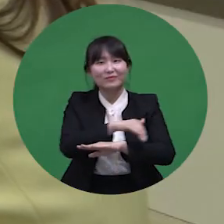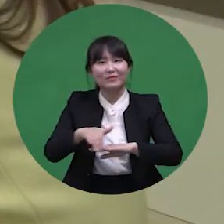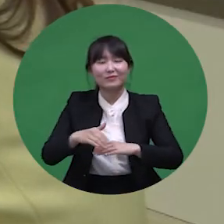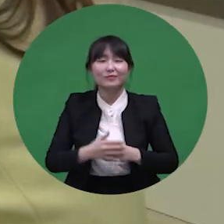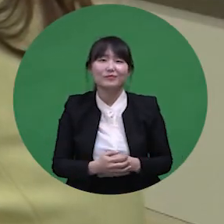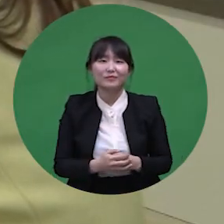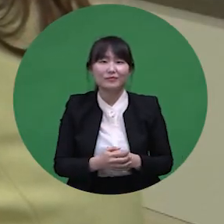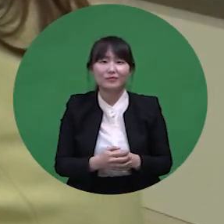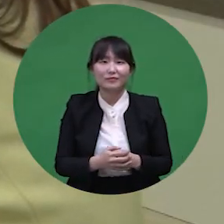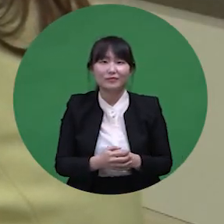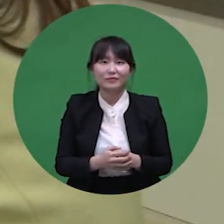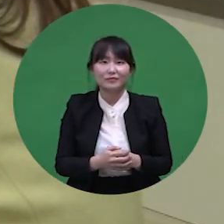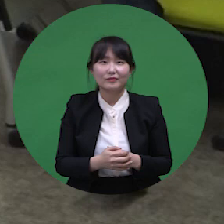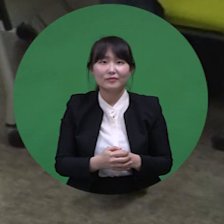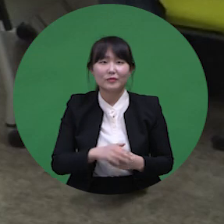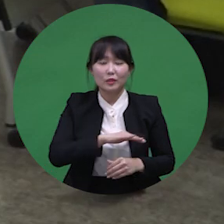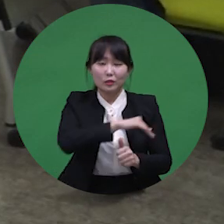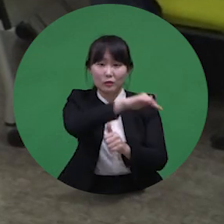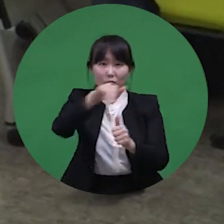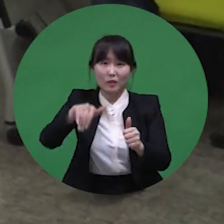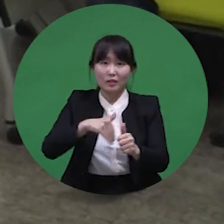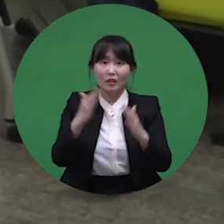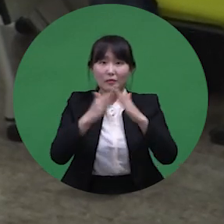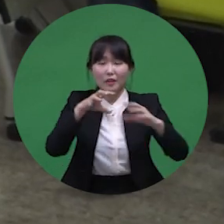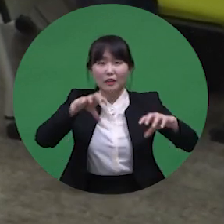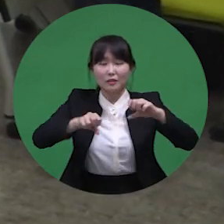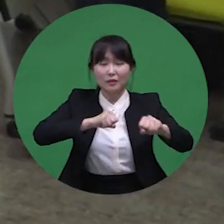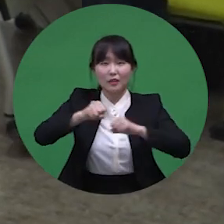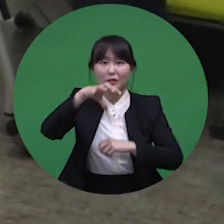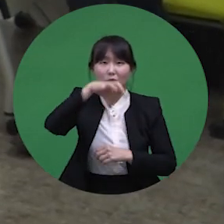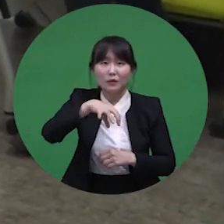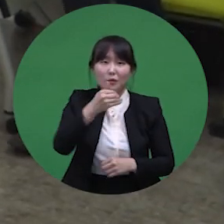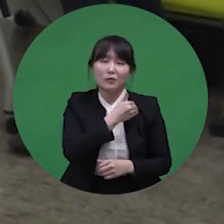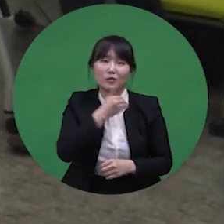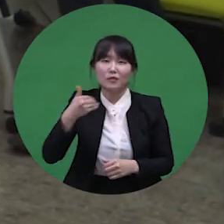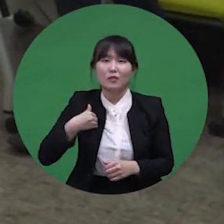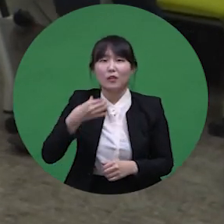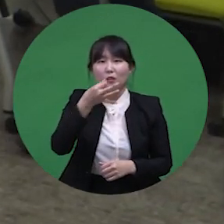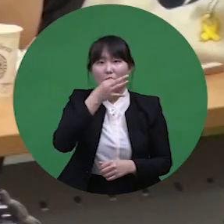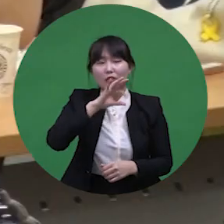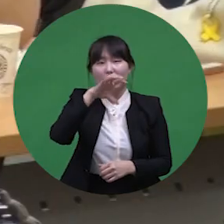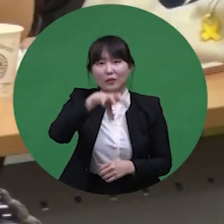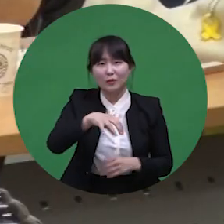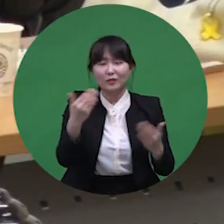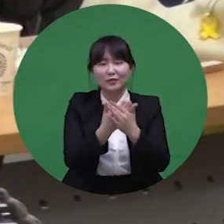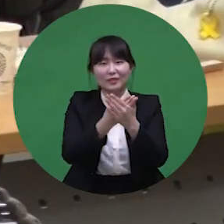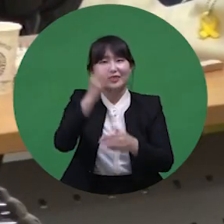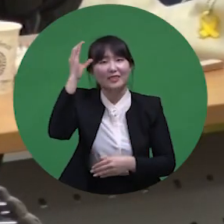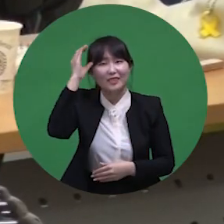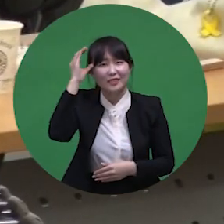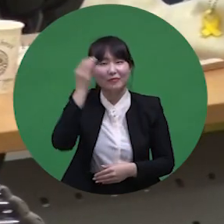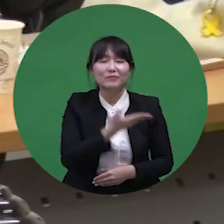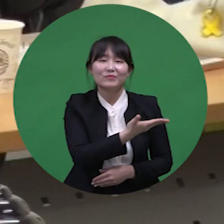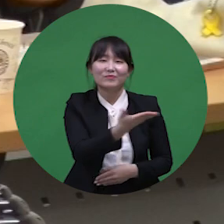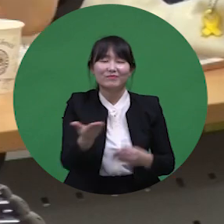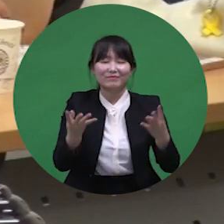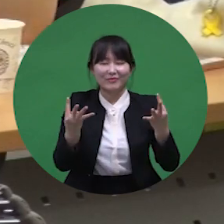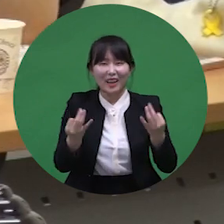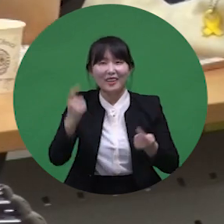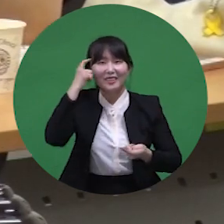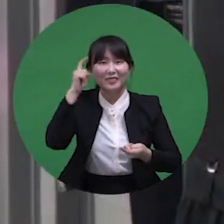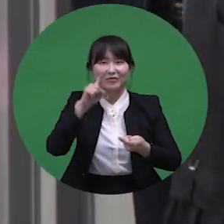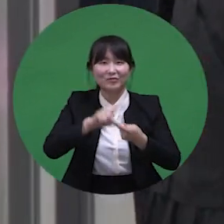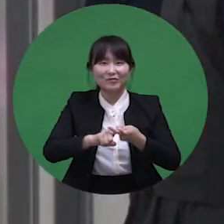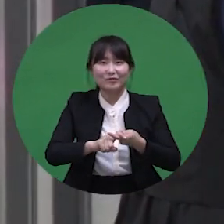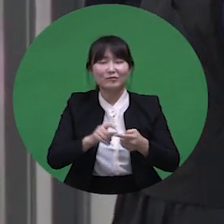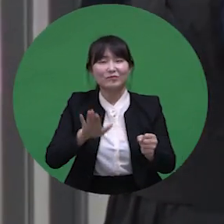계획입니다. 우리 주변의 마을활력소가 더욱 풍성하고 유익한 공간으로 거듭나길 기대하며 주민 여러분의